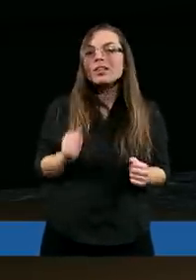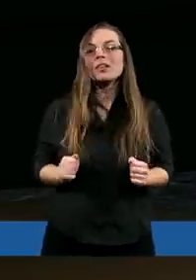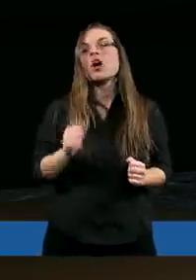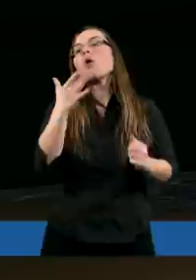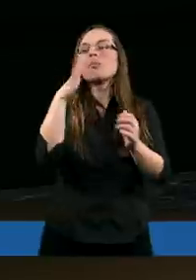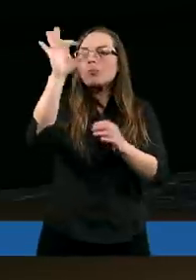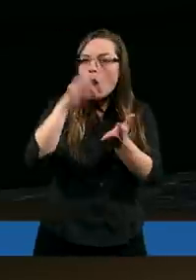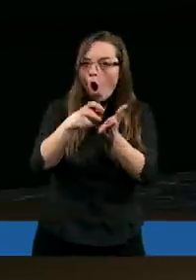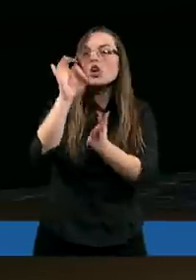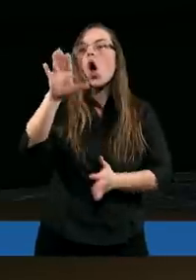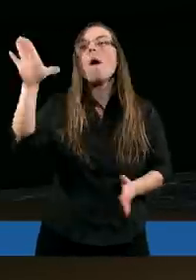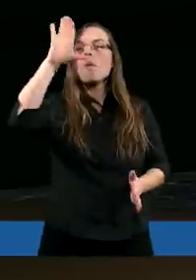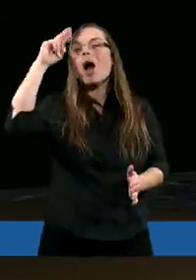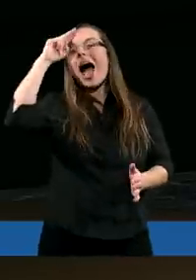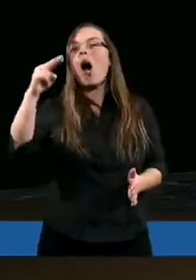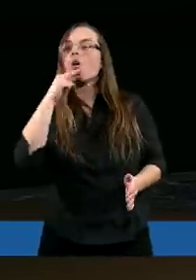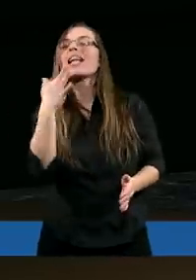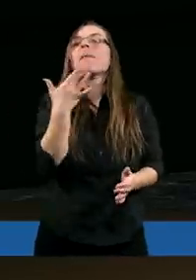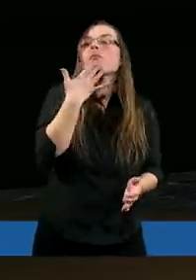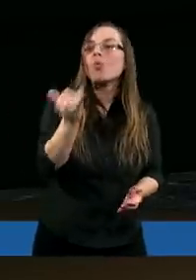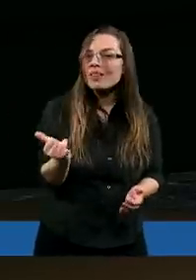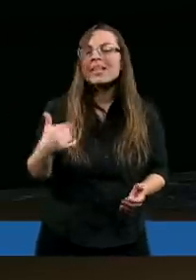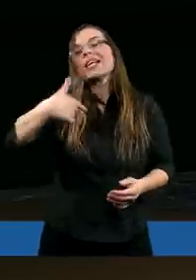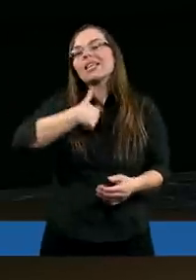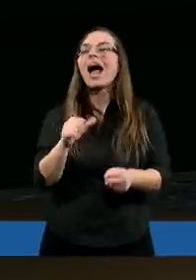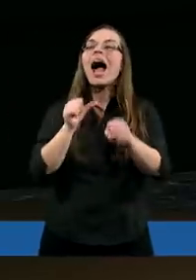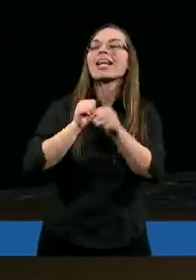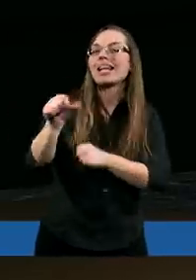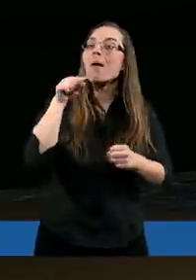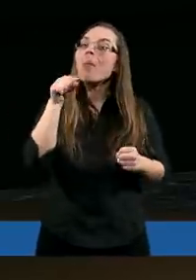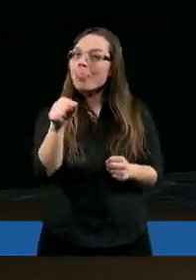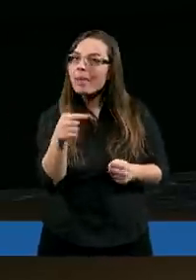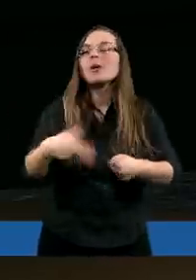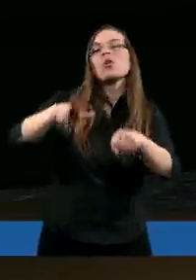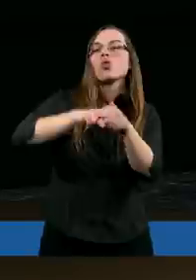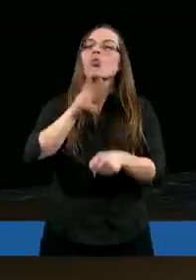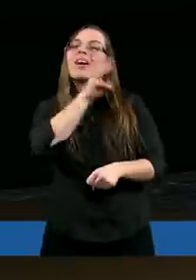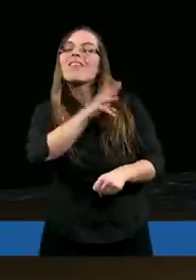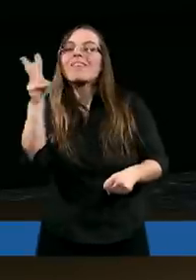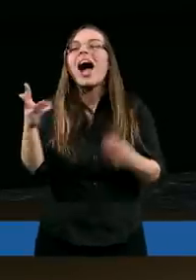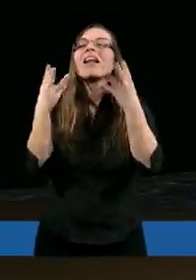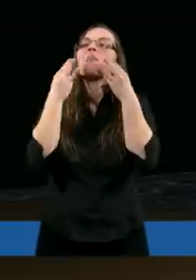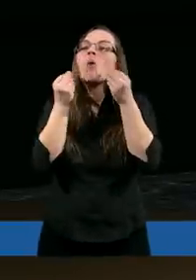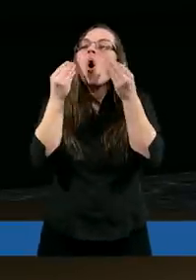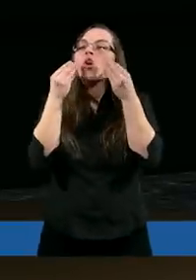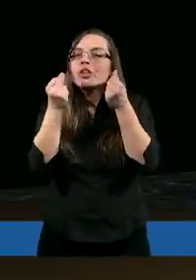o Boga Ojca. Mówi, ja jestem tym, który was pociesza.